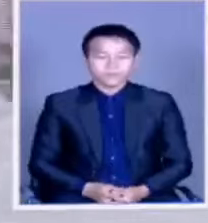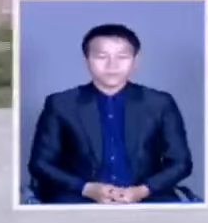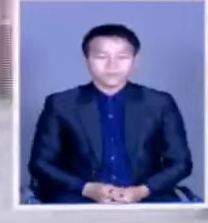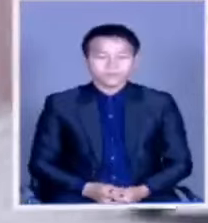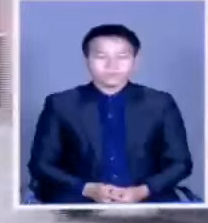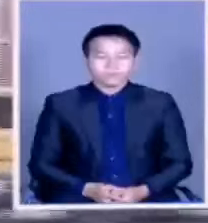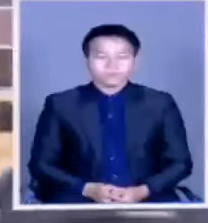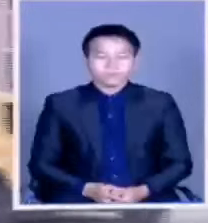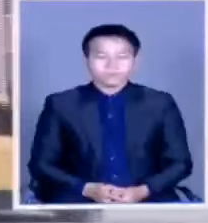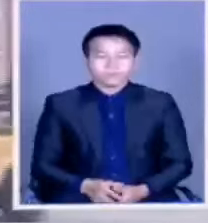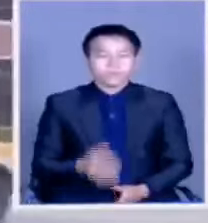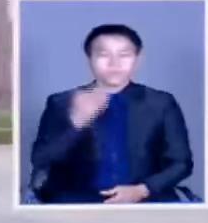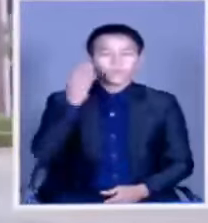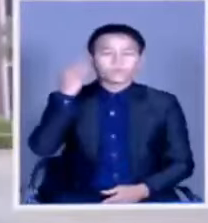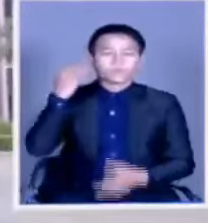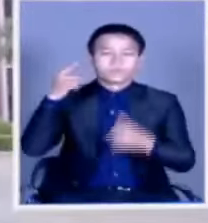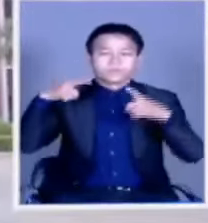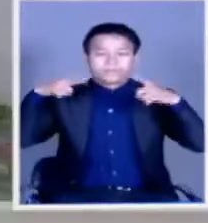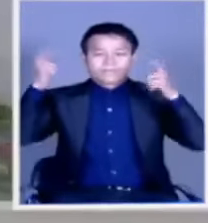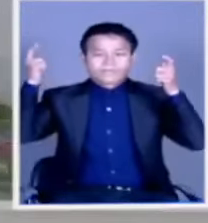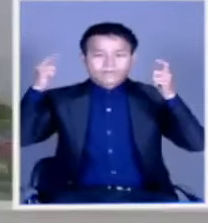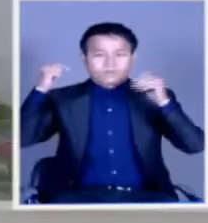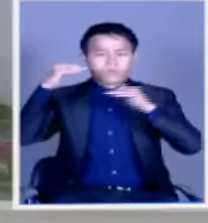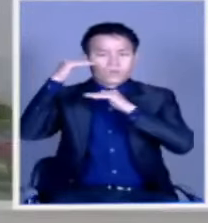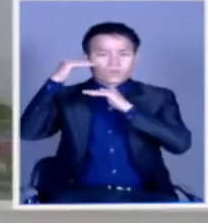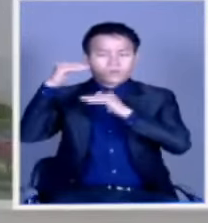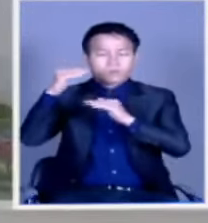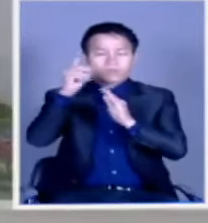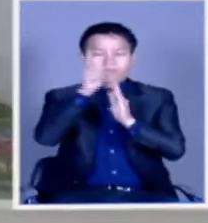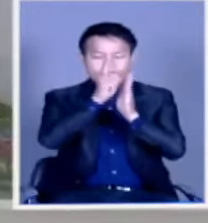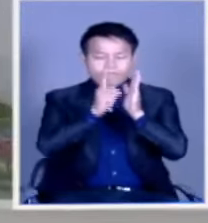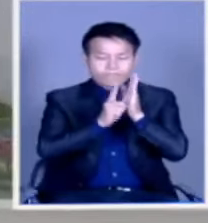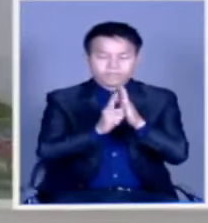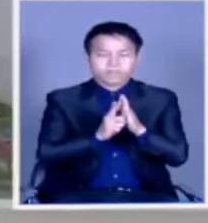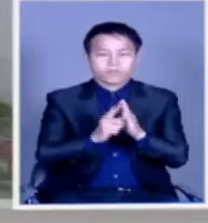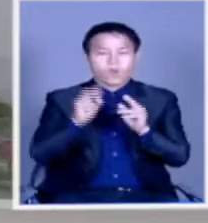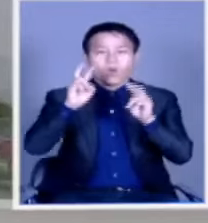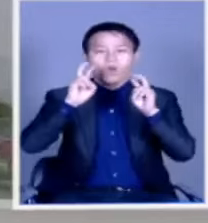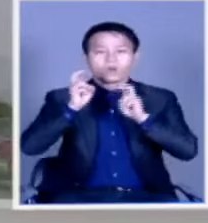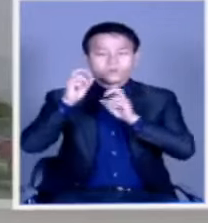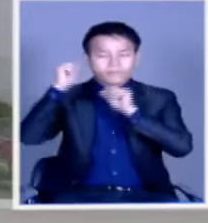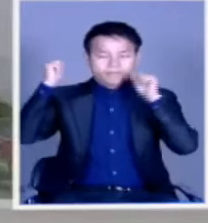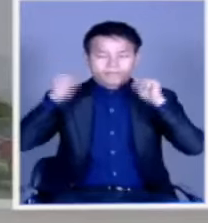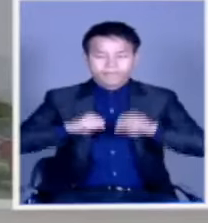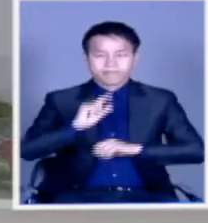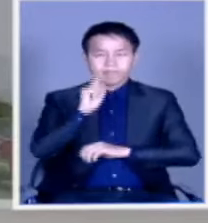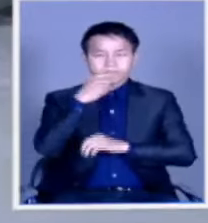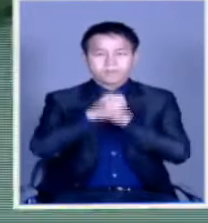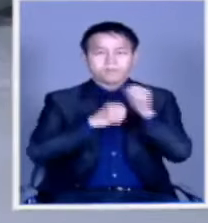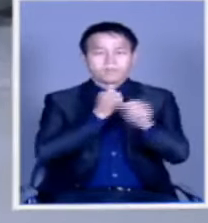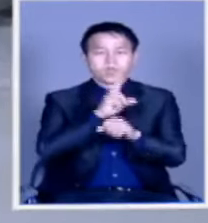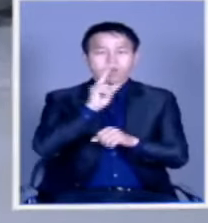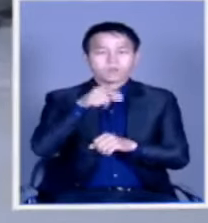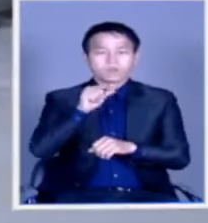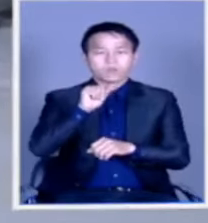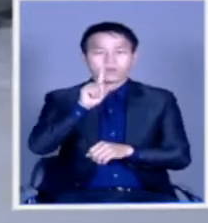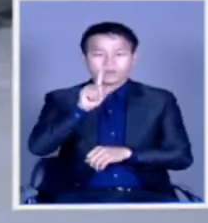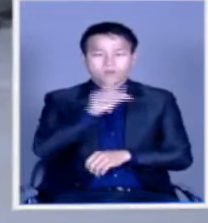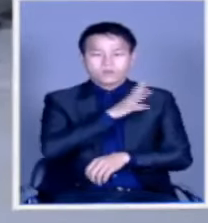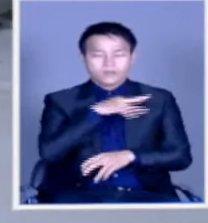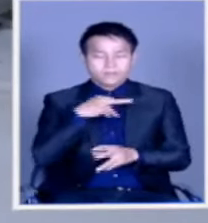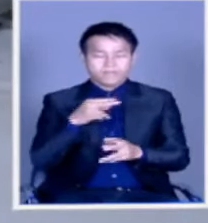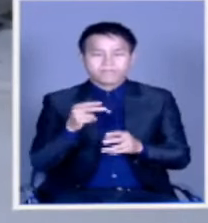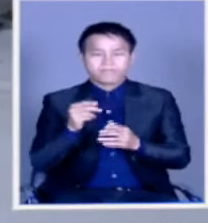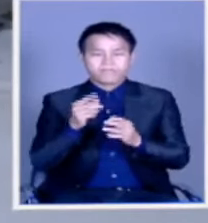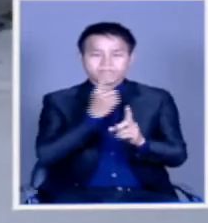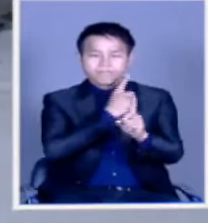ภายหลังรัฐบาลออกมติเลขที08ทับลบลงวันที่4ตุลาปี2021ว่าด้วยนโยบายและทิศทางการจัด